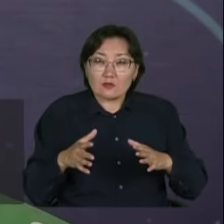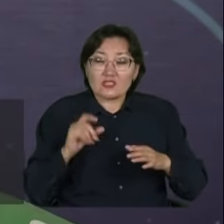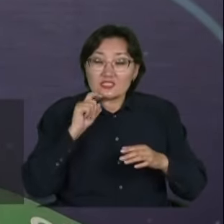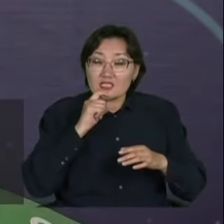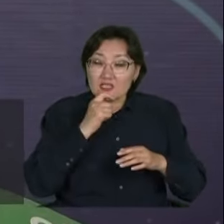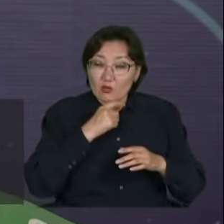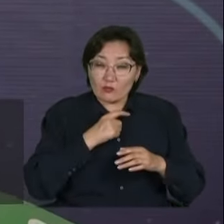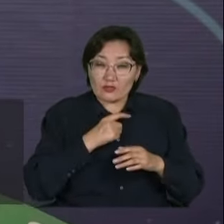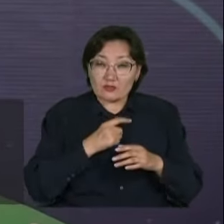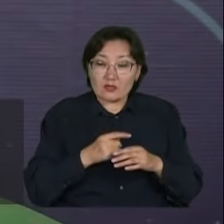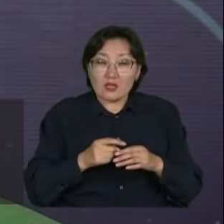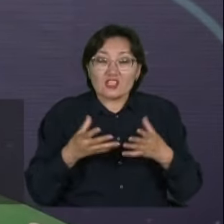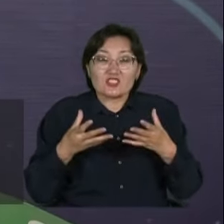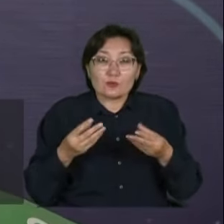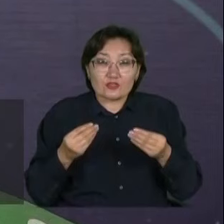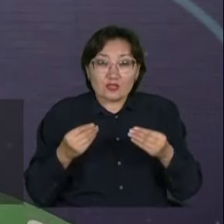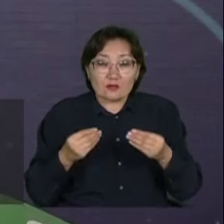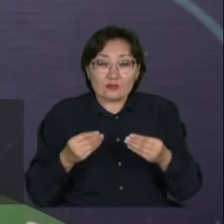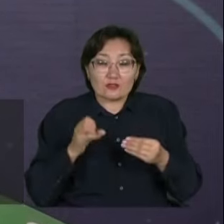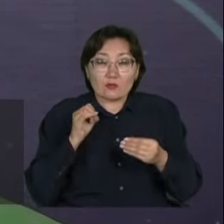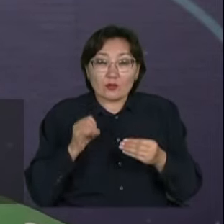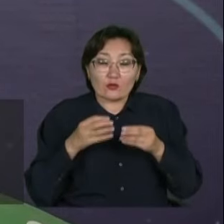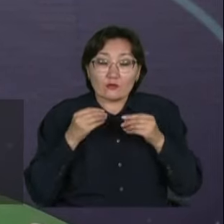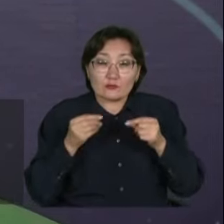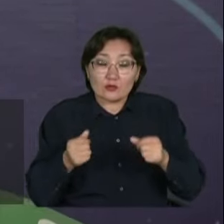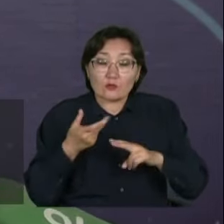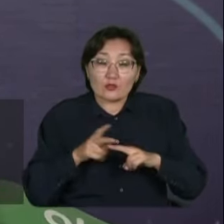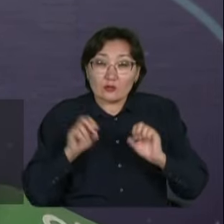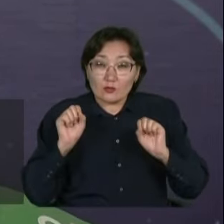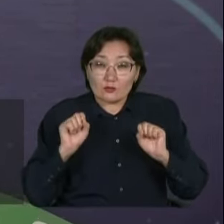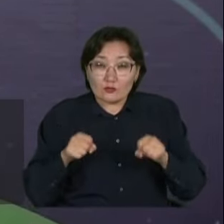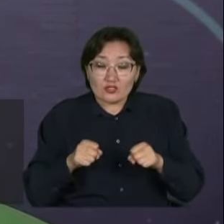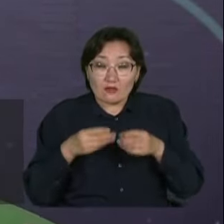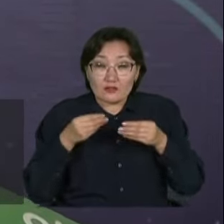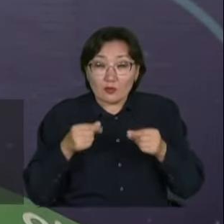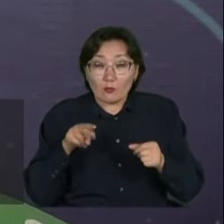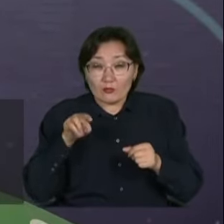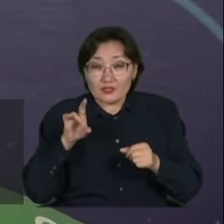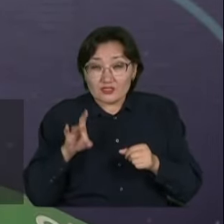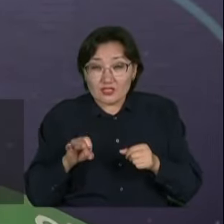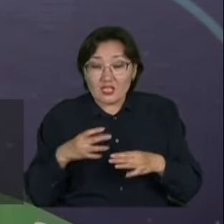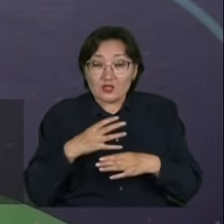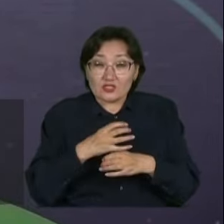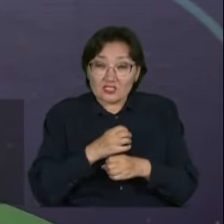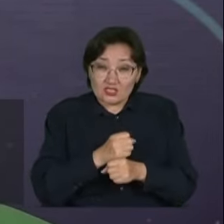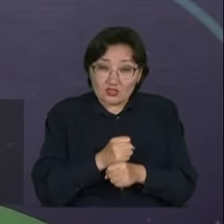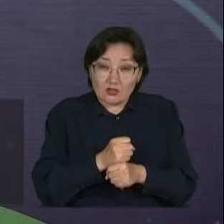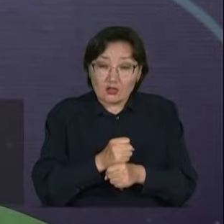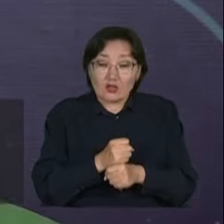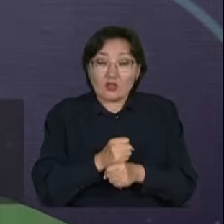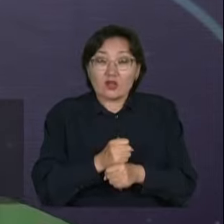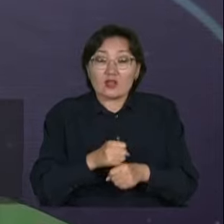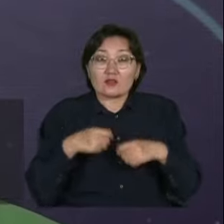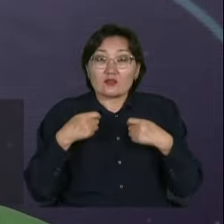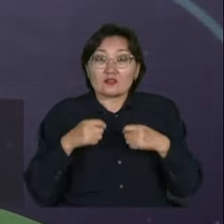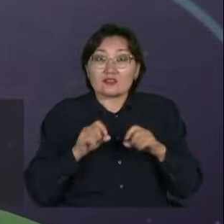сэкономили, смягчили негативный эффект, который может наступить при сокращении